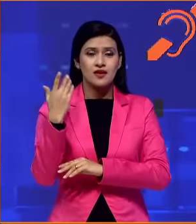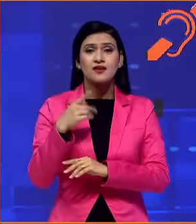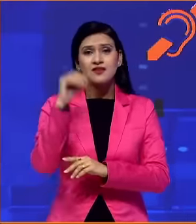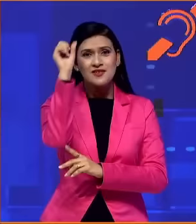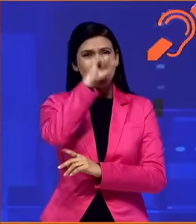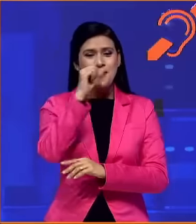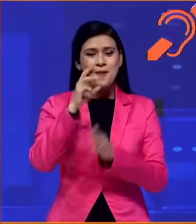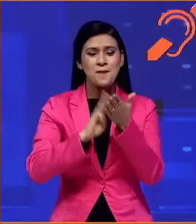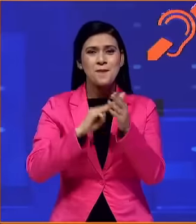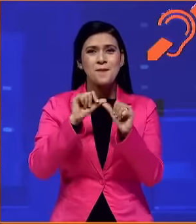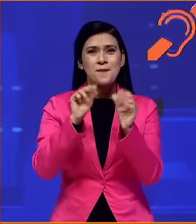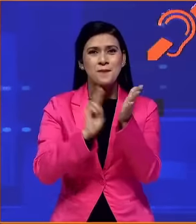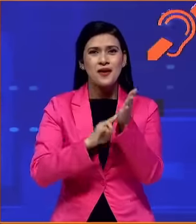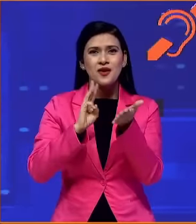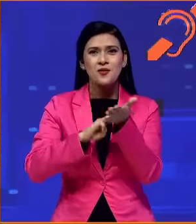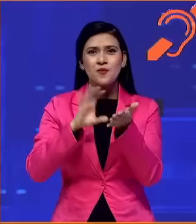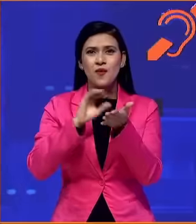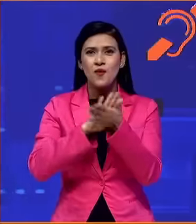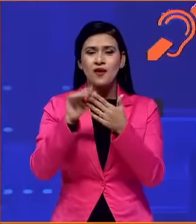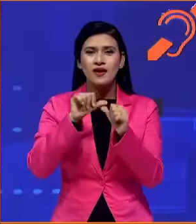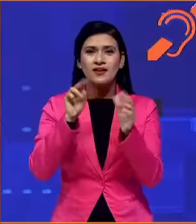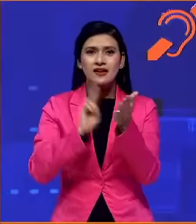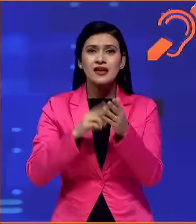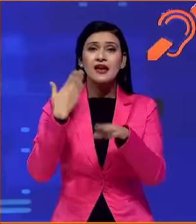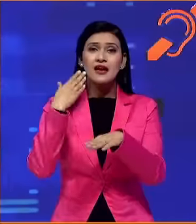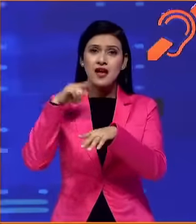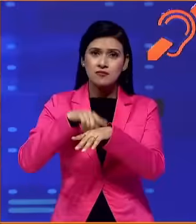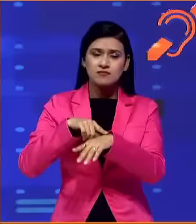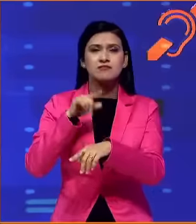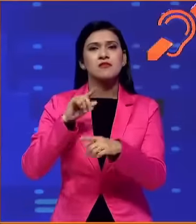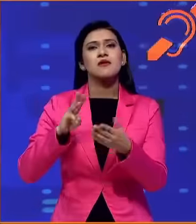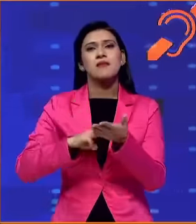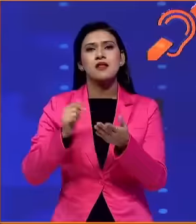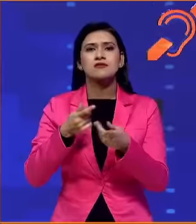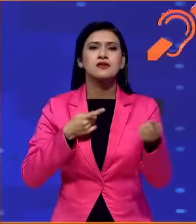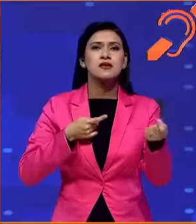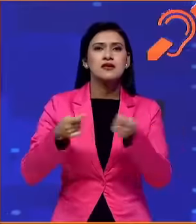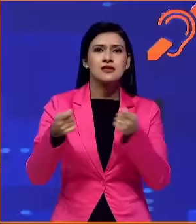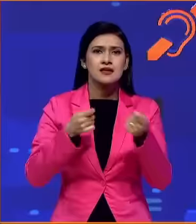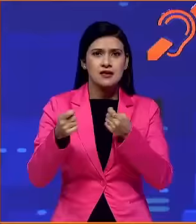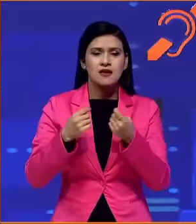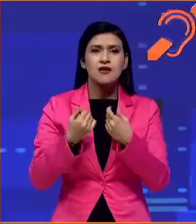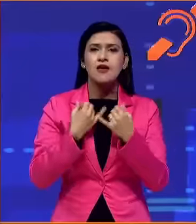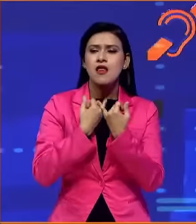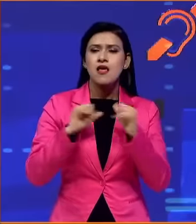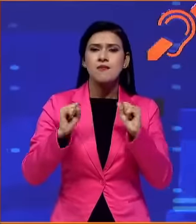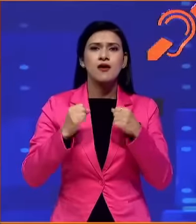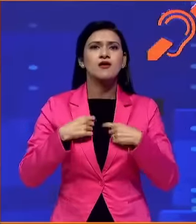मनमोहन सिंहकीसरकारमेंसचिनपायलटनेकॉरपोरेटमामलोंके मंत्रालयकास्वतंत्रप्रभारसंभालाथा। उन्होंने